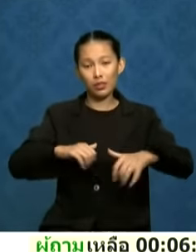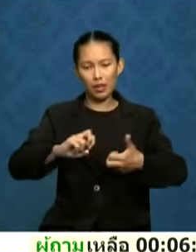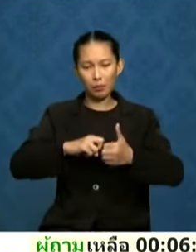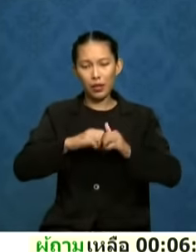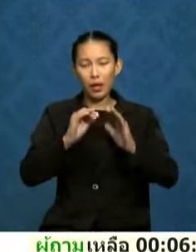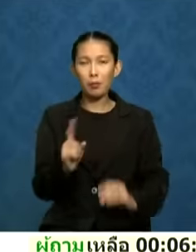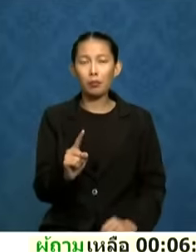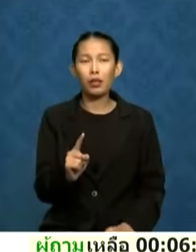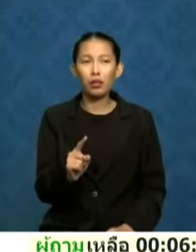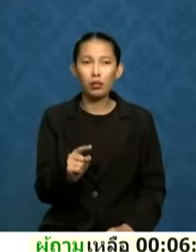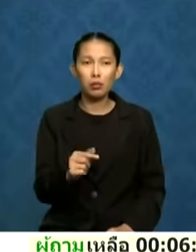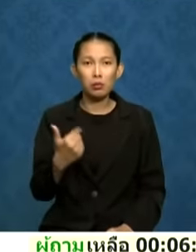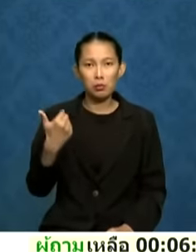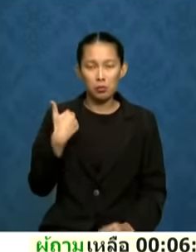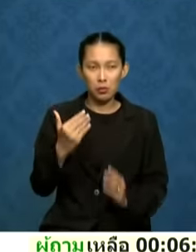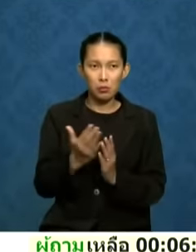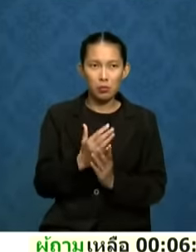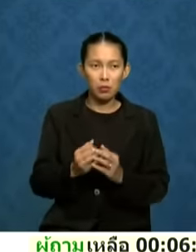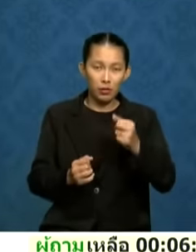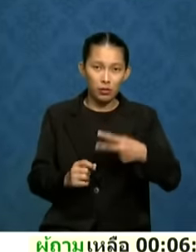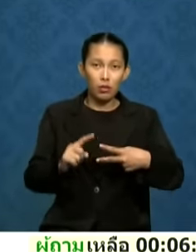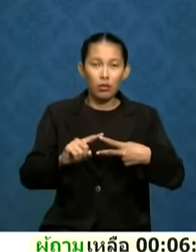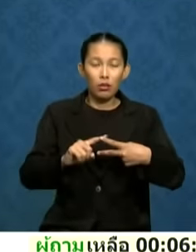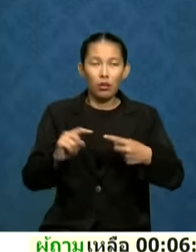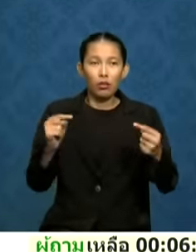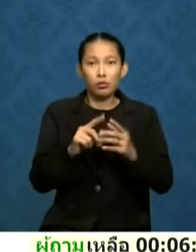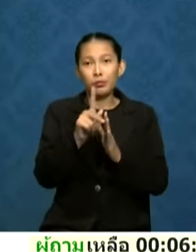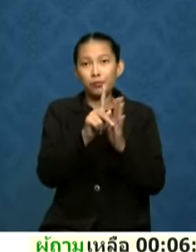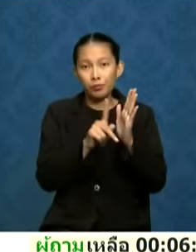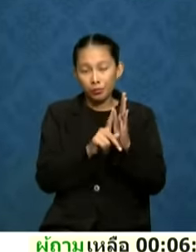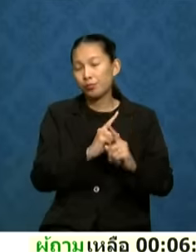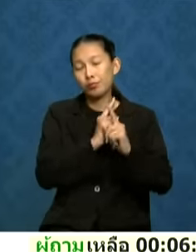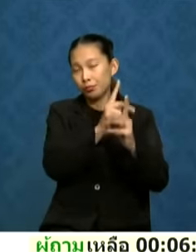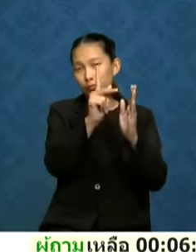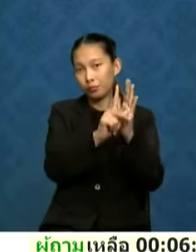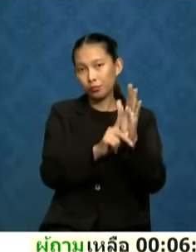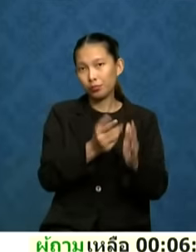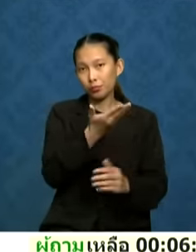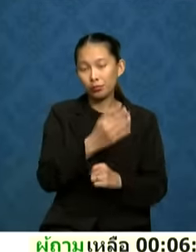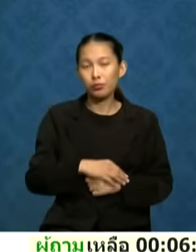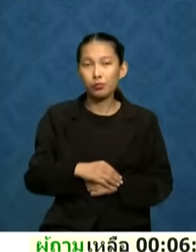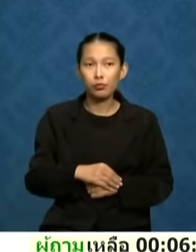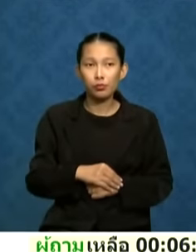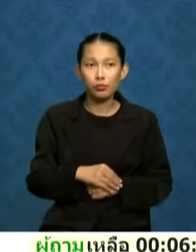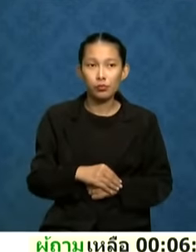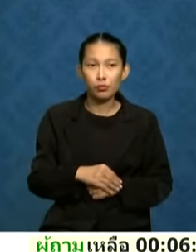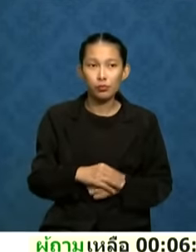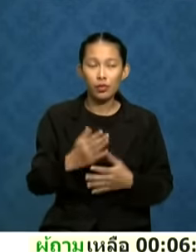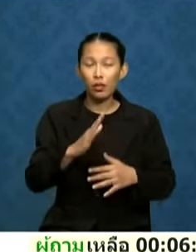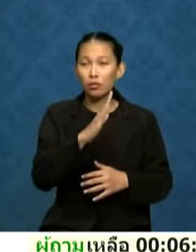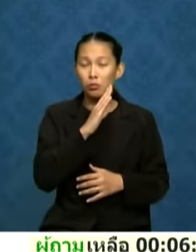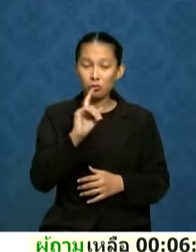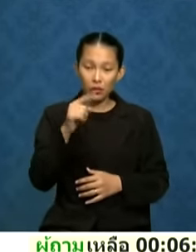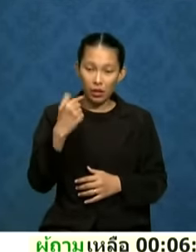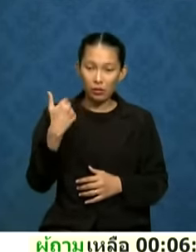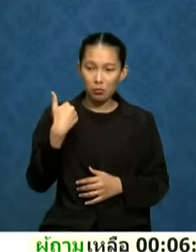ไรผมคิดวามีสองเรื่อง เรื่องหนึงคือในทางกฎหมายก็วากันไปนะครับผู้ที่ถูกก่าวห